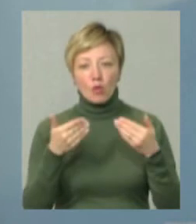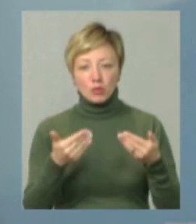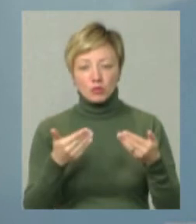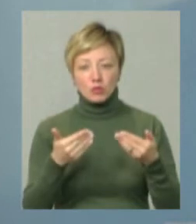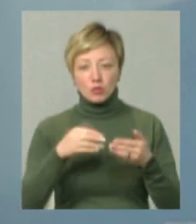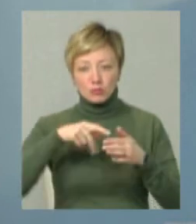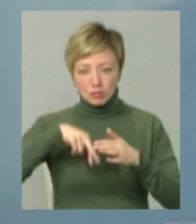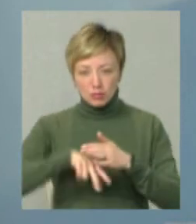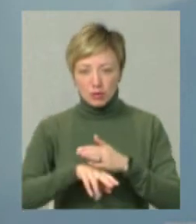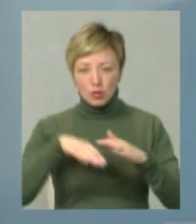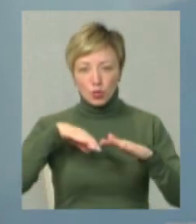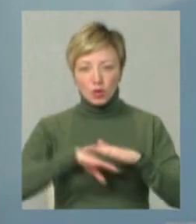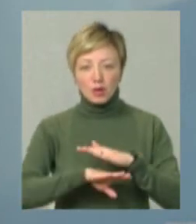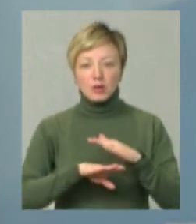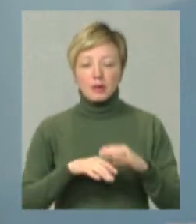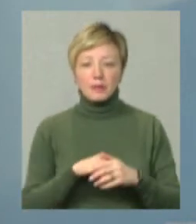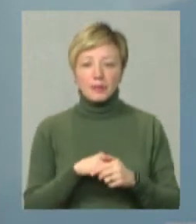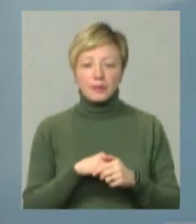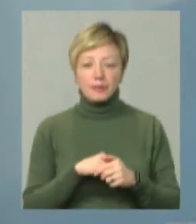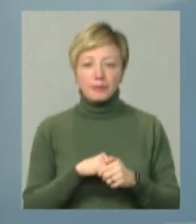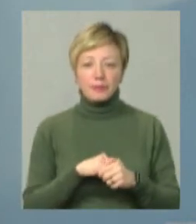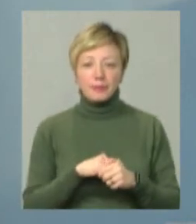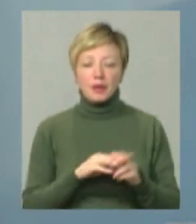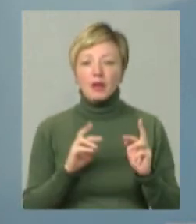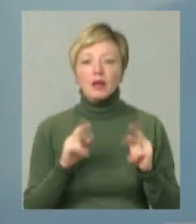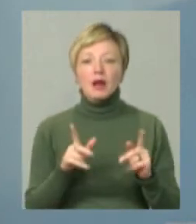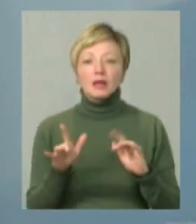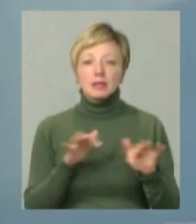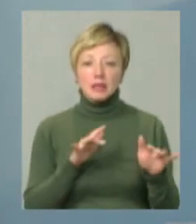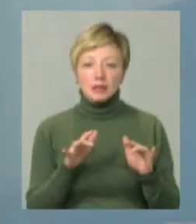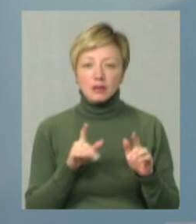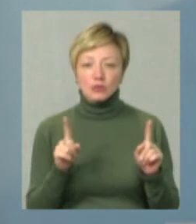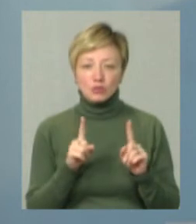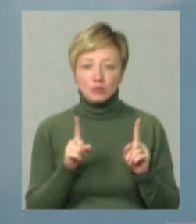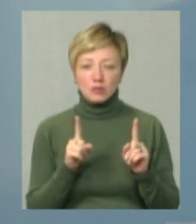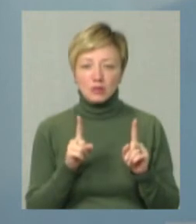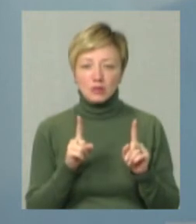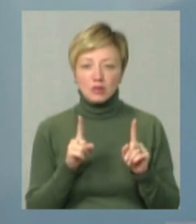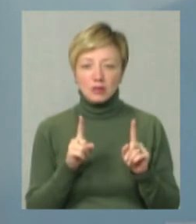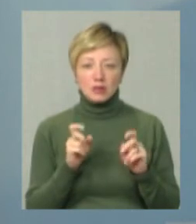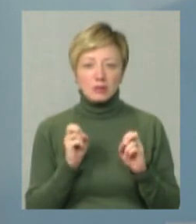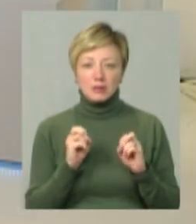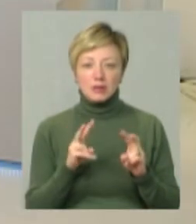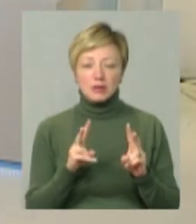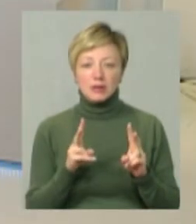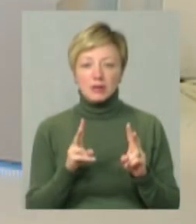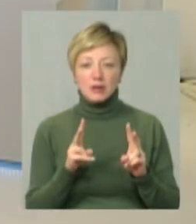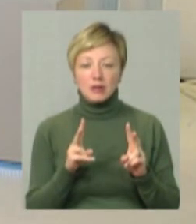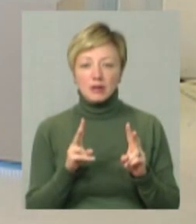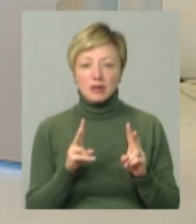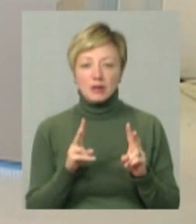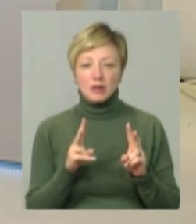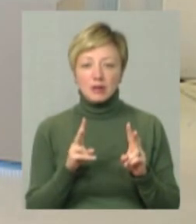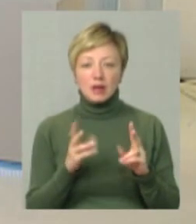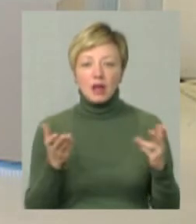рекомендують піти в укриття. Що, як діяти, аби не наражати себе ще й на